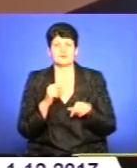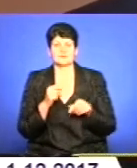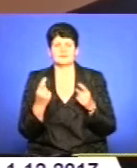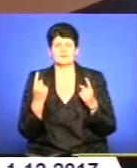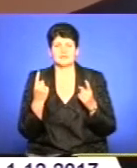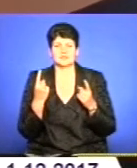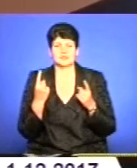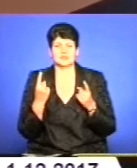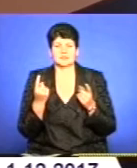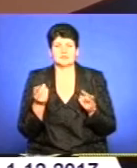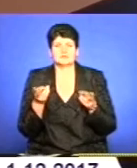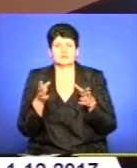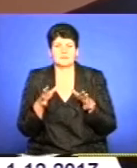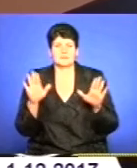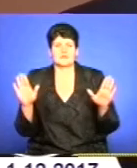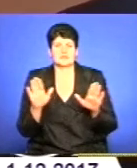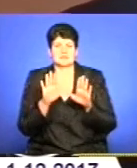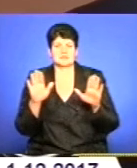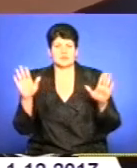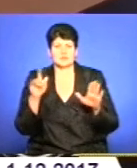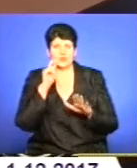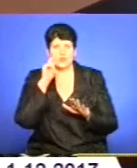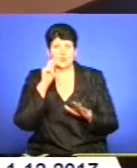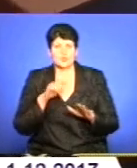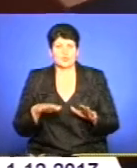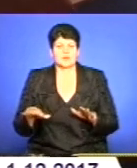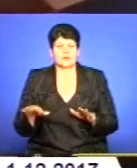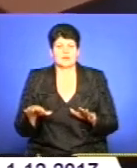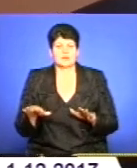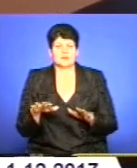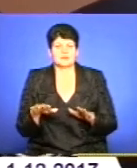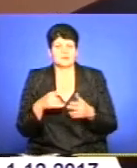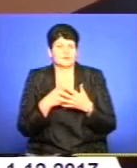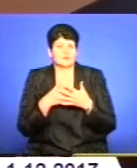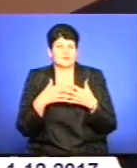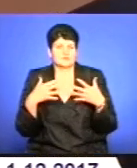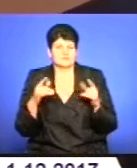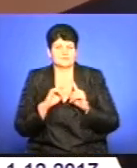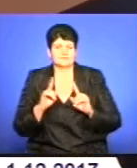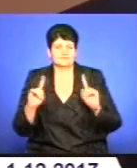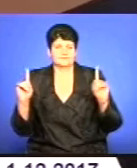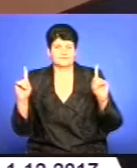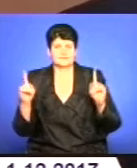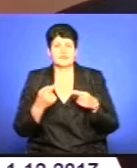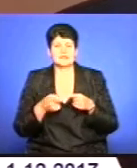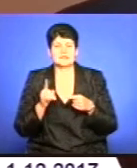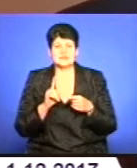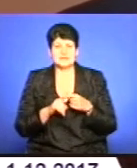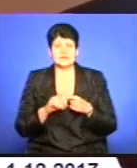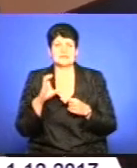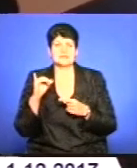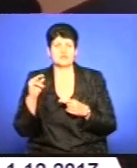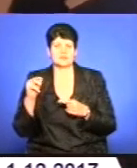скарбниці пісенної української, отої колоритної неповторності. Це скарбниця